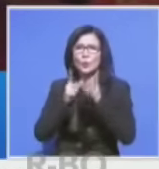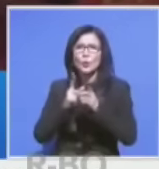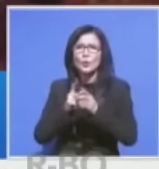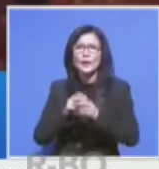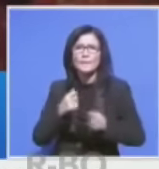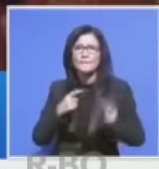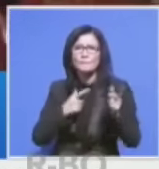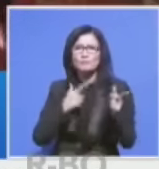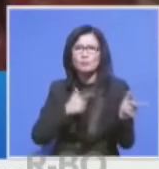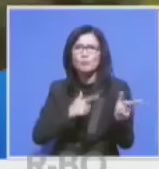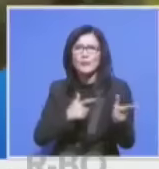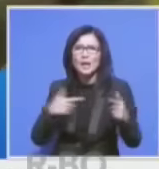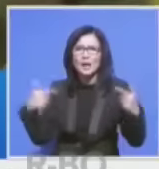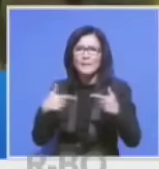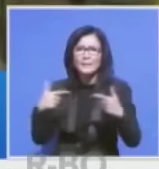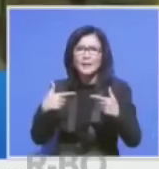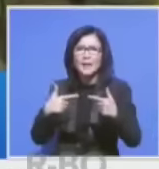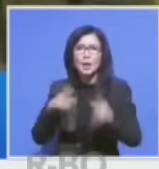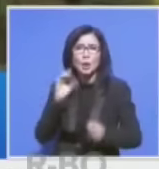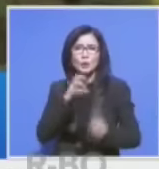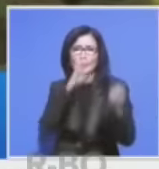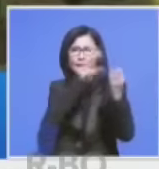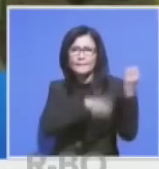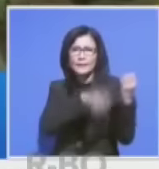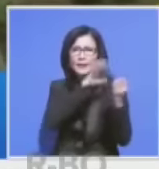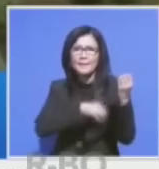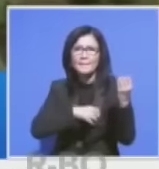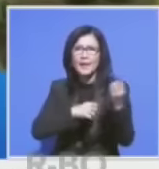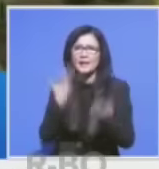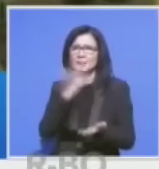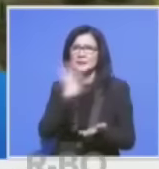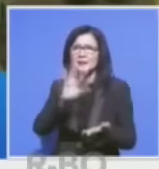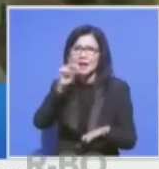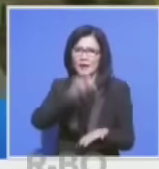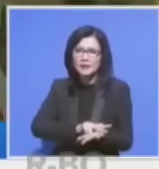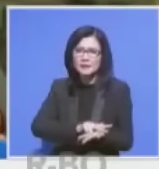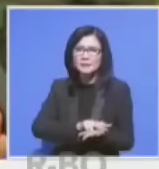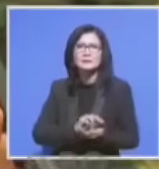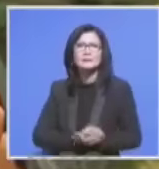liar Venezuela dan Brazil yang berusaha mencari nafkah di wilayah ini.